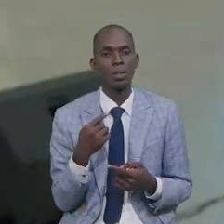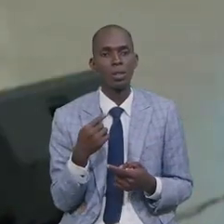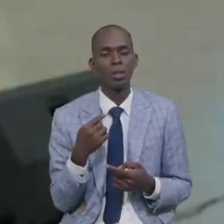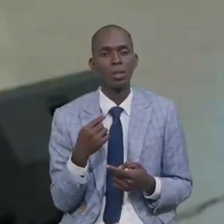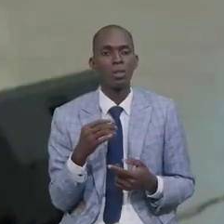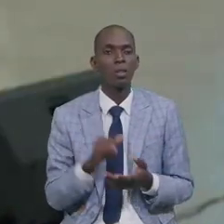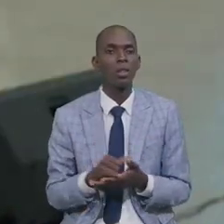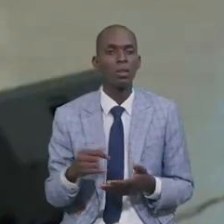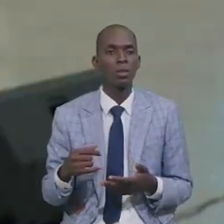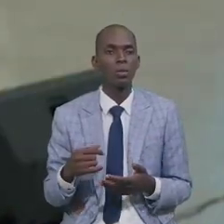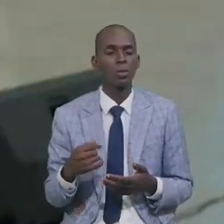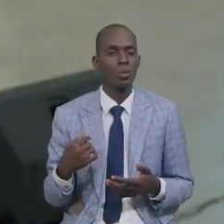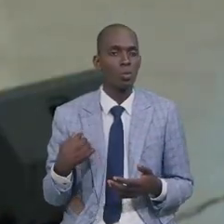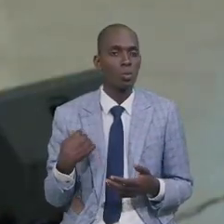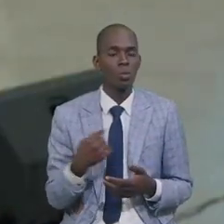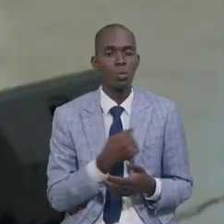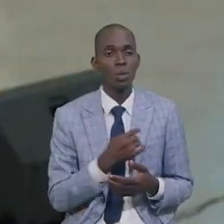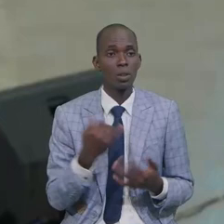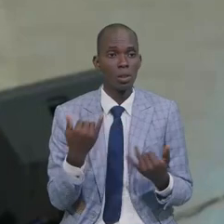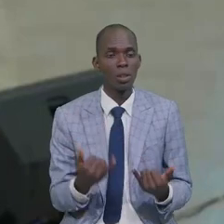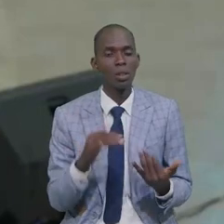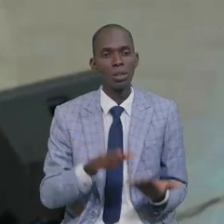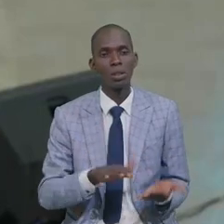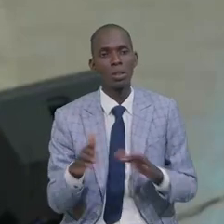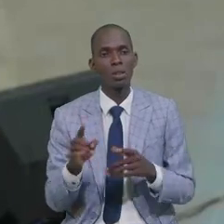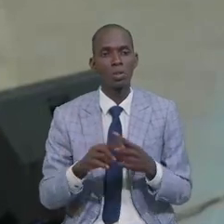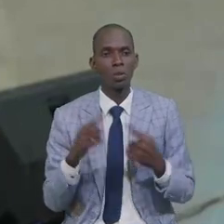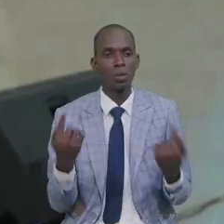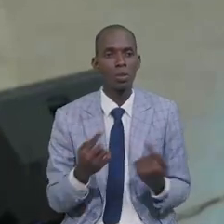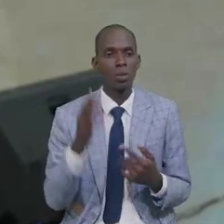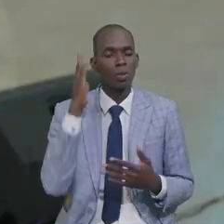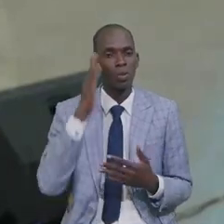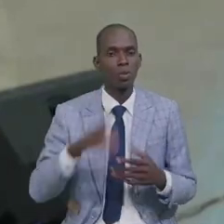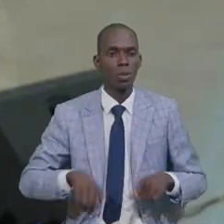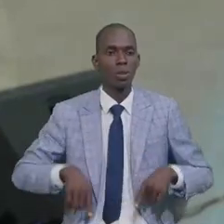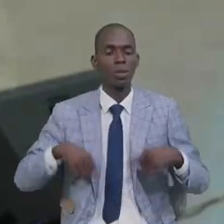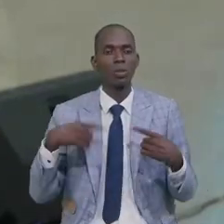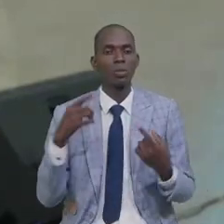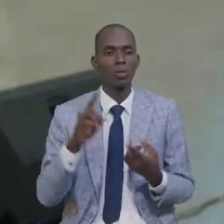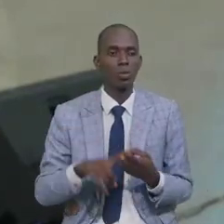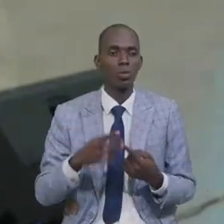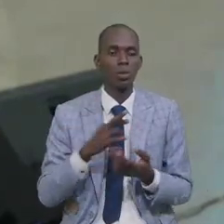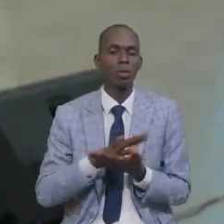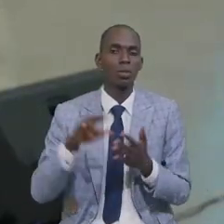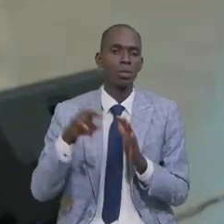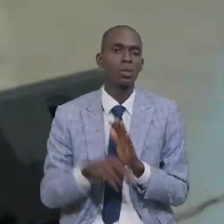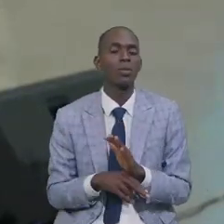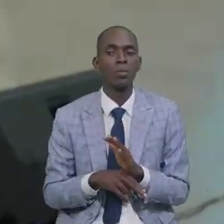Afin que mort au péché, nous vivions pour la justice.